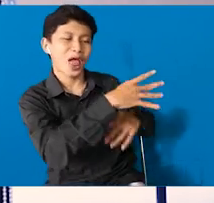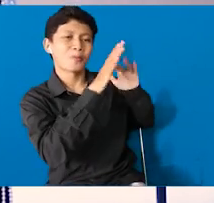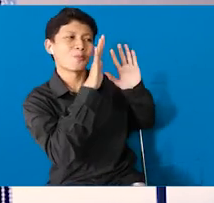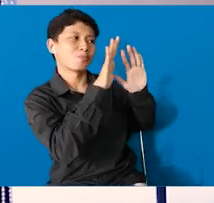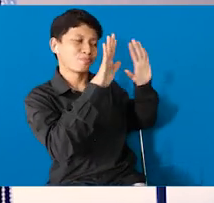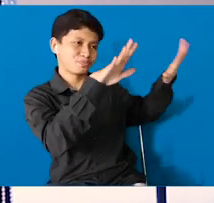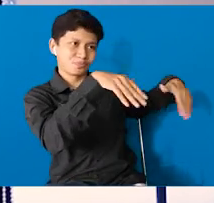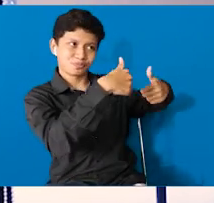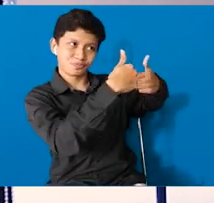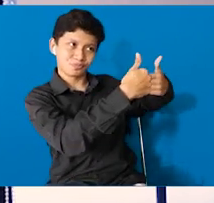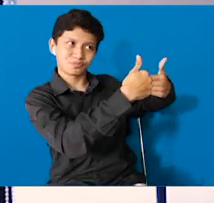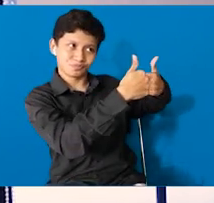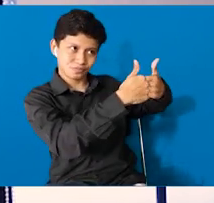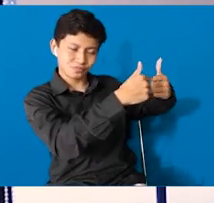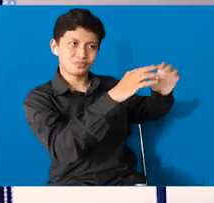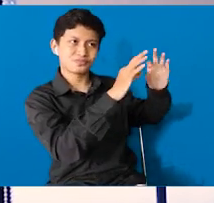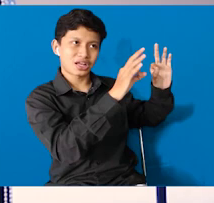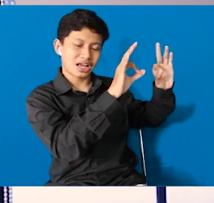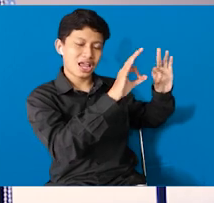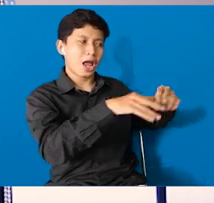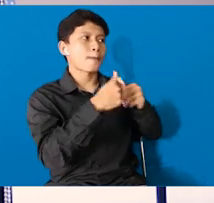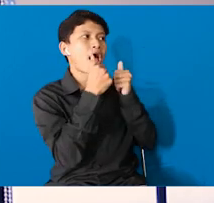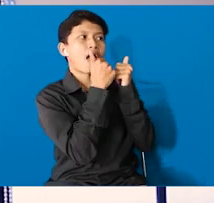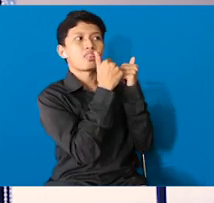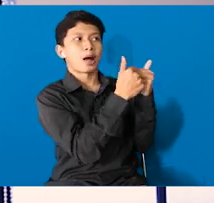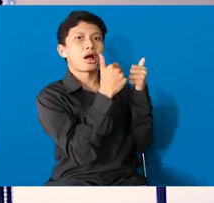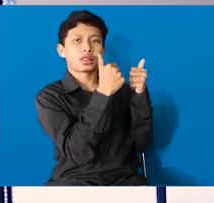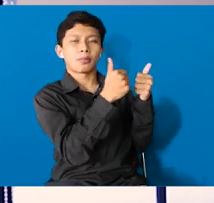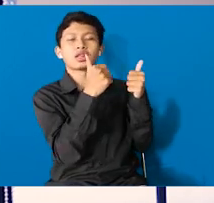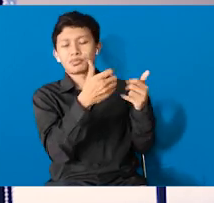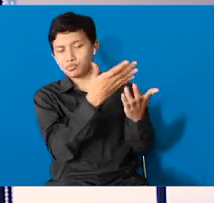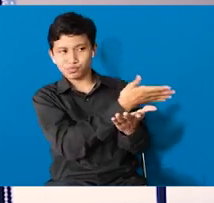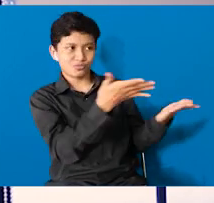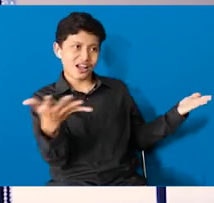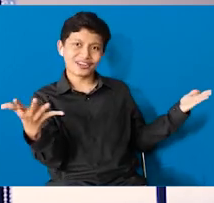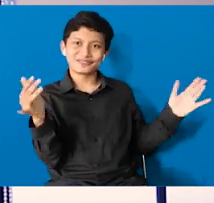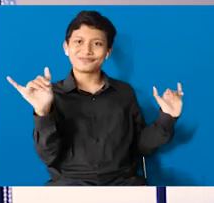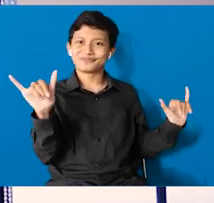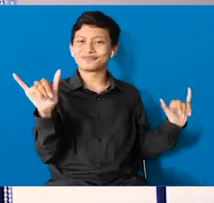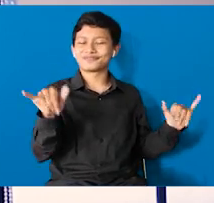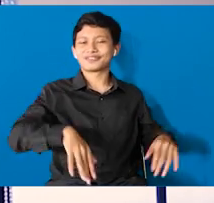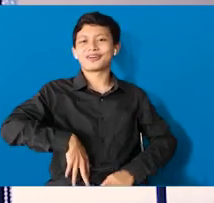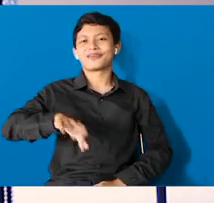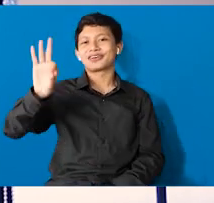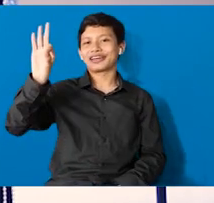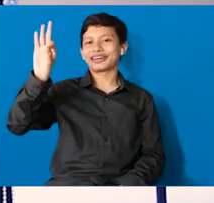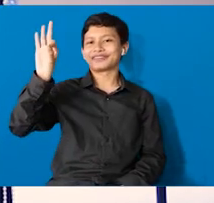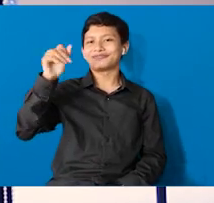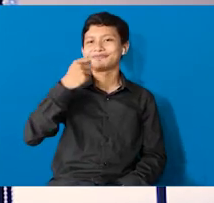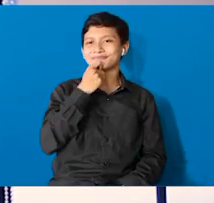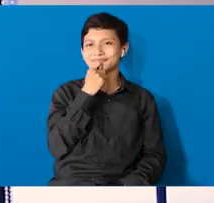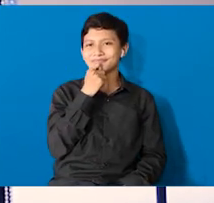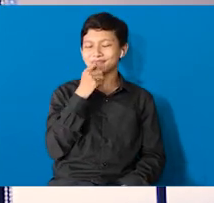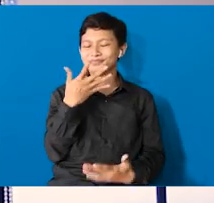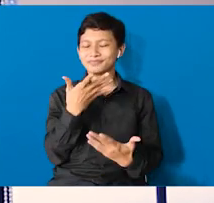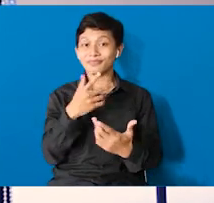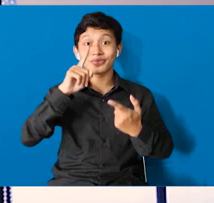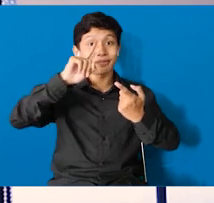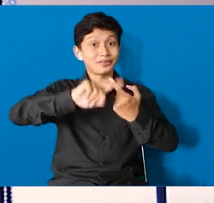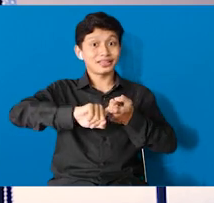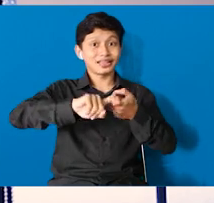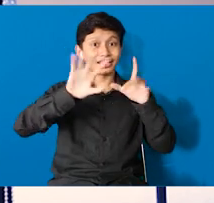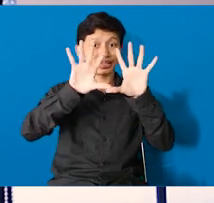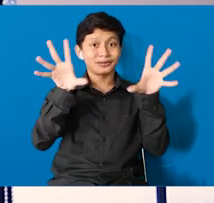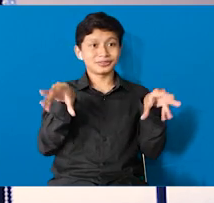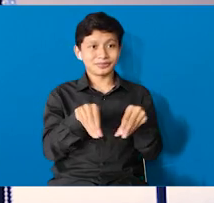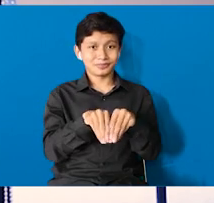biasa. Meskipun berbeda tetap luar biasa, mantap sekali. Iya. Ya. Baik, Sobat